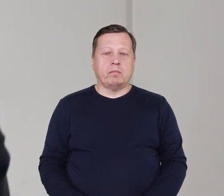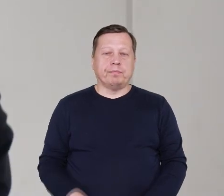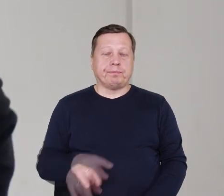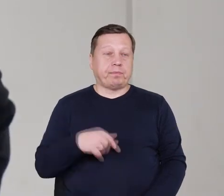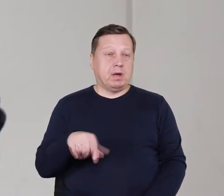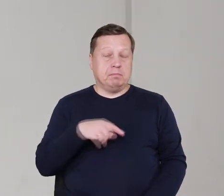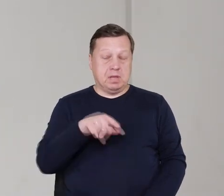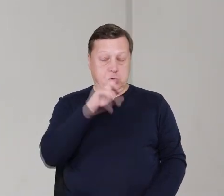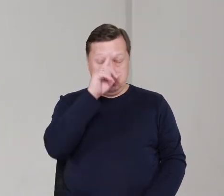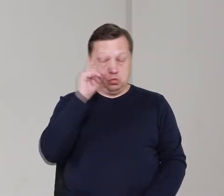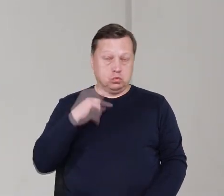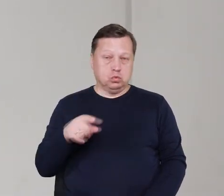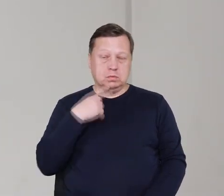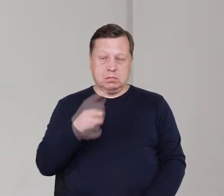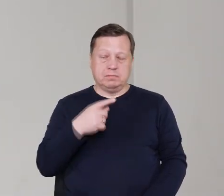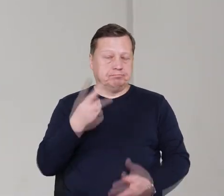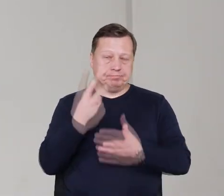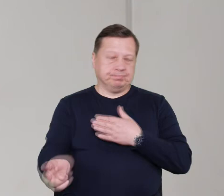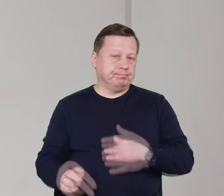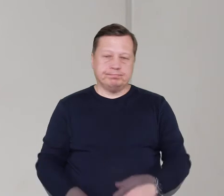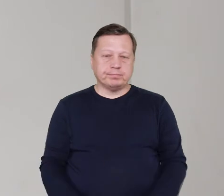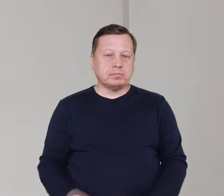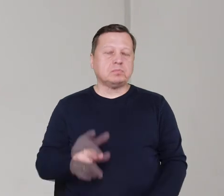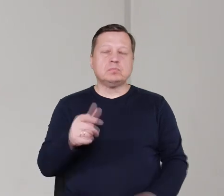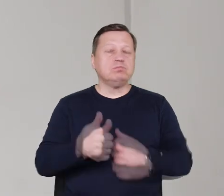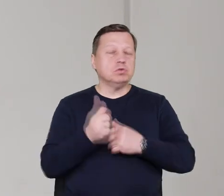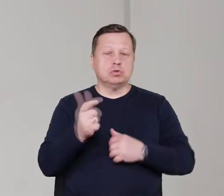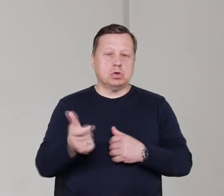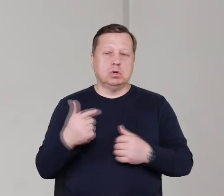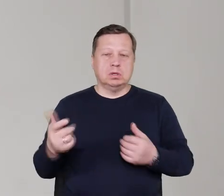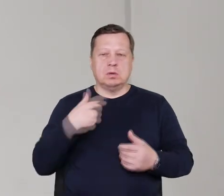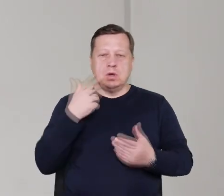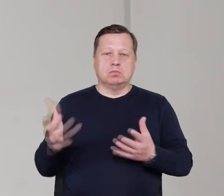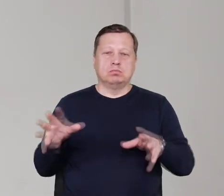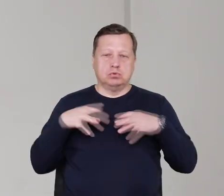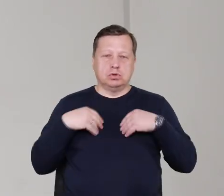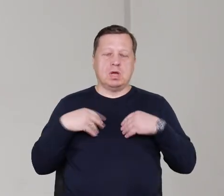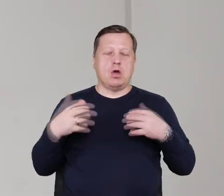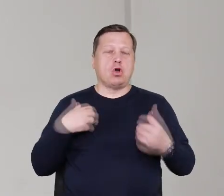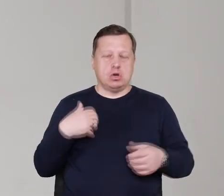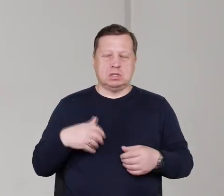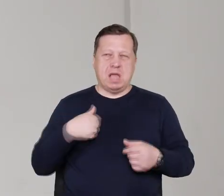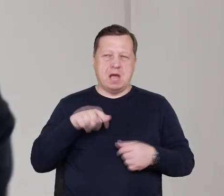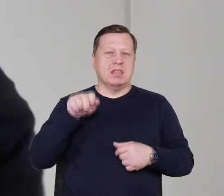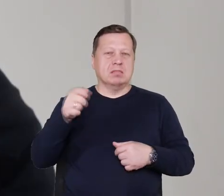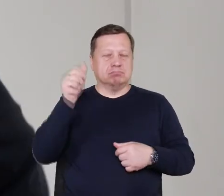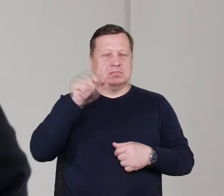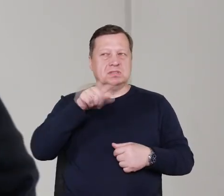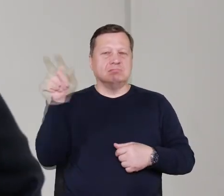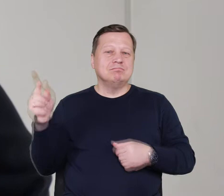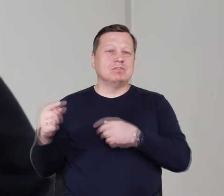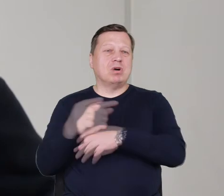społeczeństwo w ogóle jeżeli chodzi o przyjęcie gości bo ja to nazywam gośćmi a nauczyłem się tego